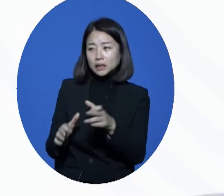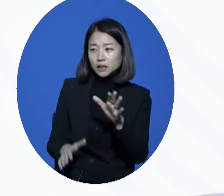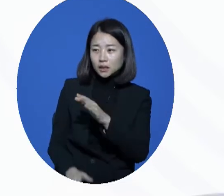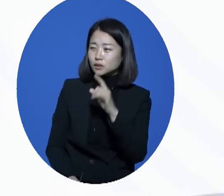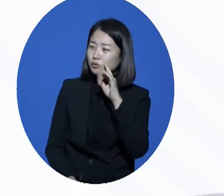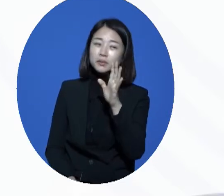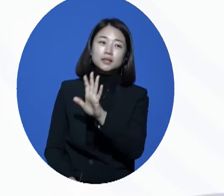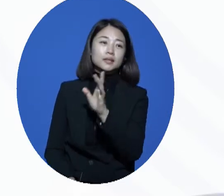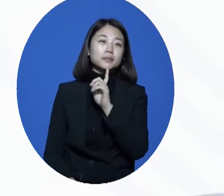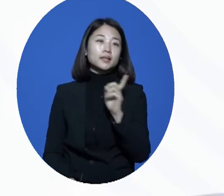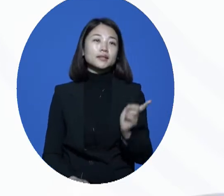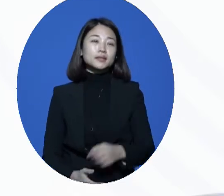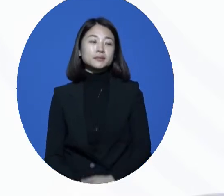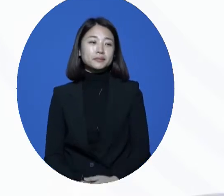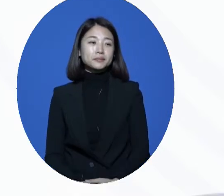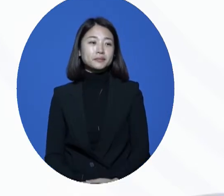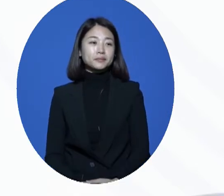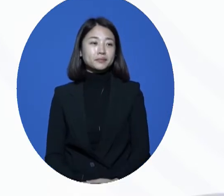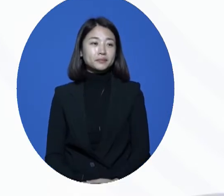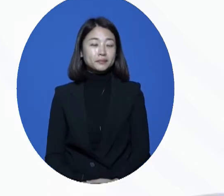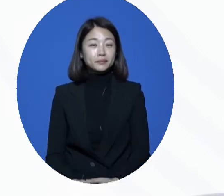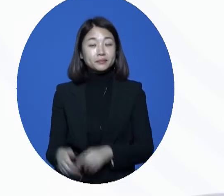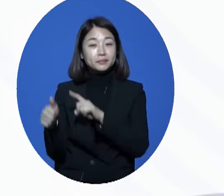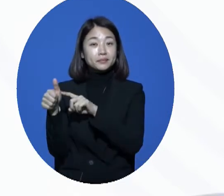아닌지. 이분이